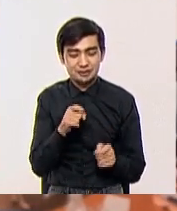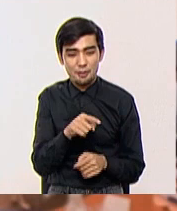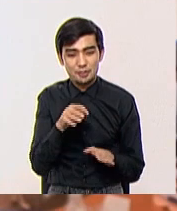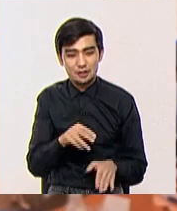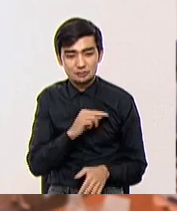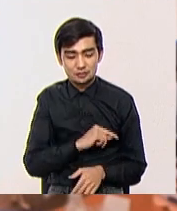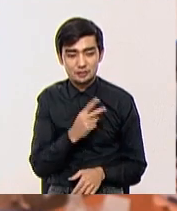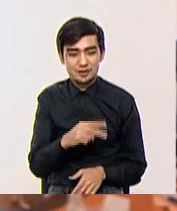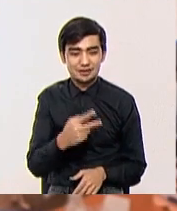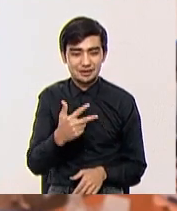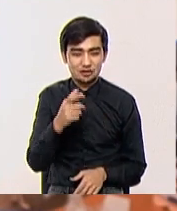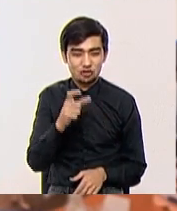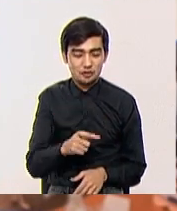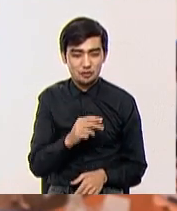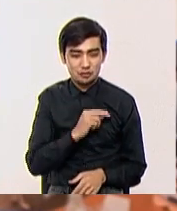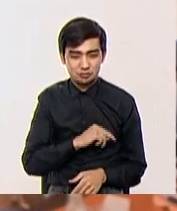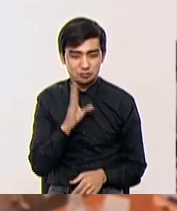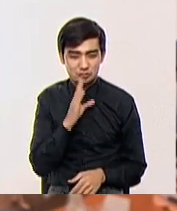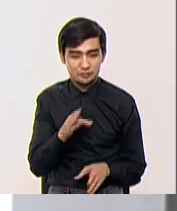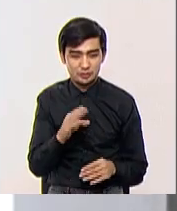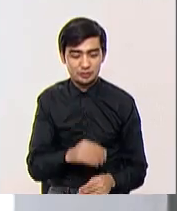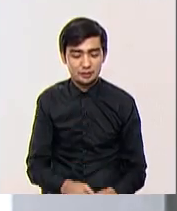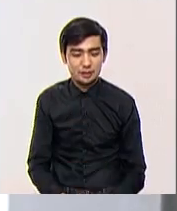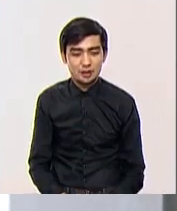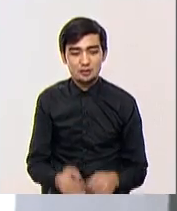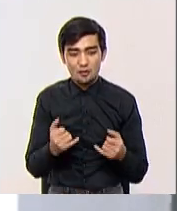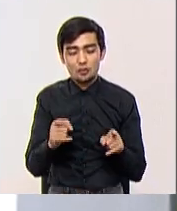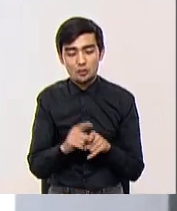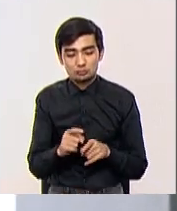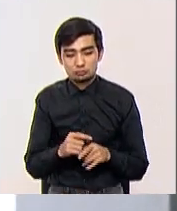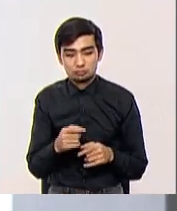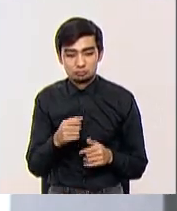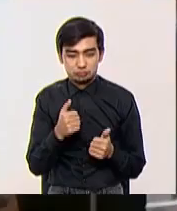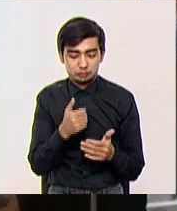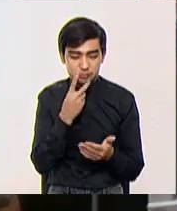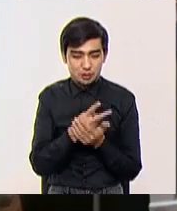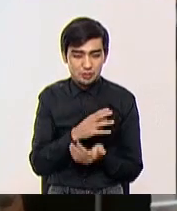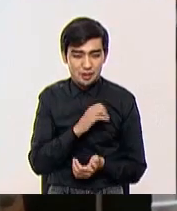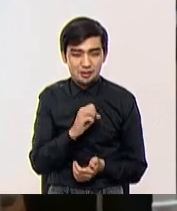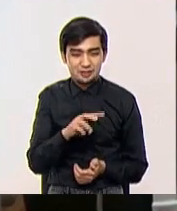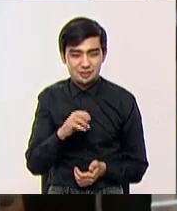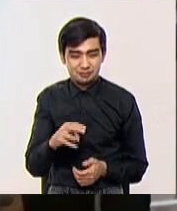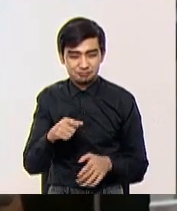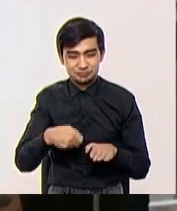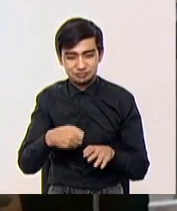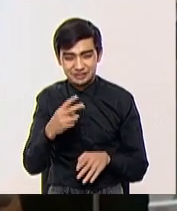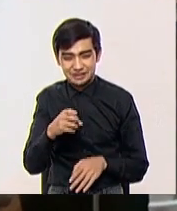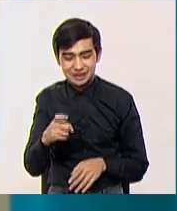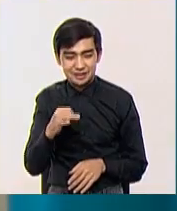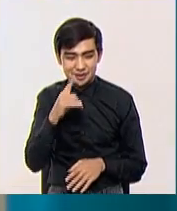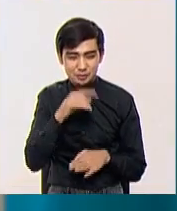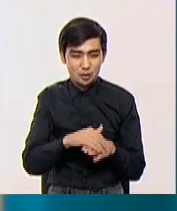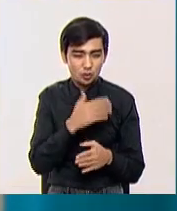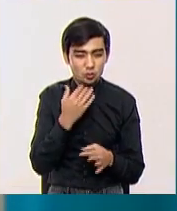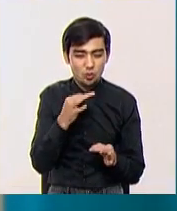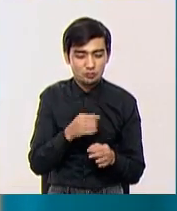жерде 23 ана жұмыс жасауда. Бүгінде жақсы нәтиже көрсетіп үлгерген асланылар тігін цехі үкіметтік емес ұйымдардың